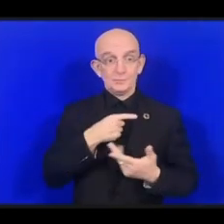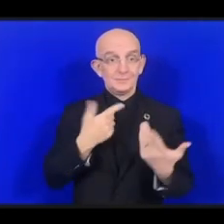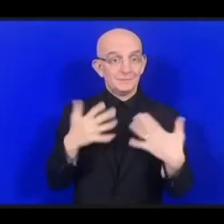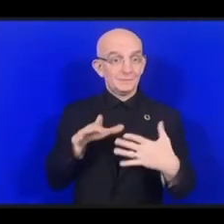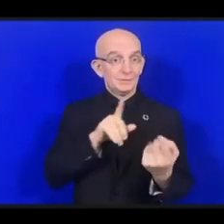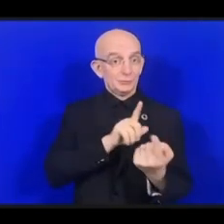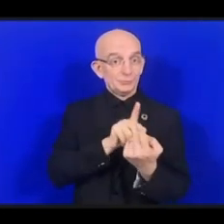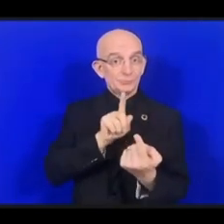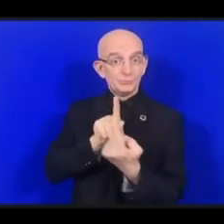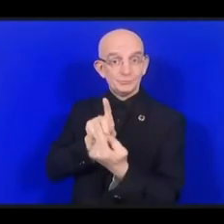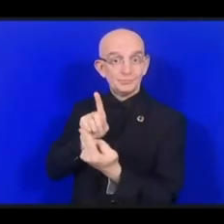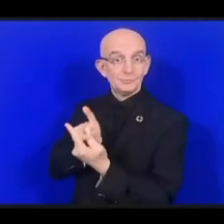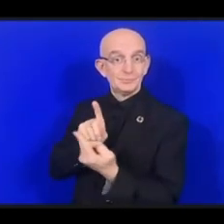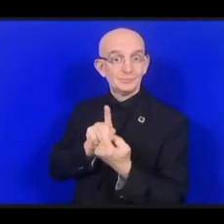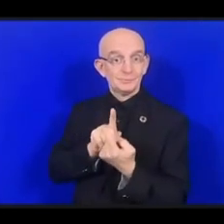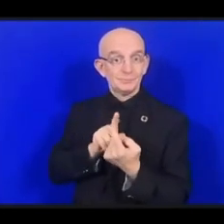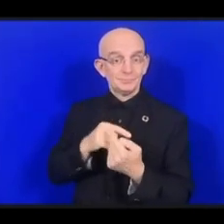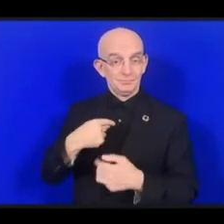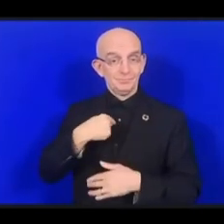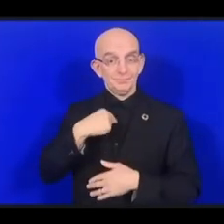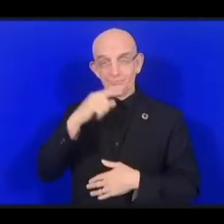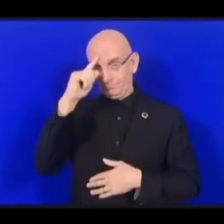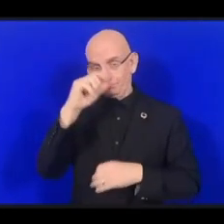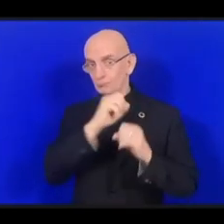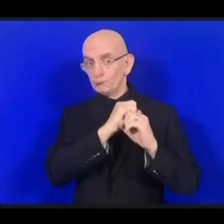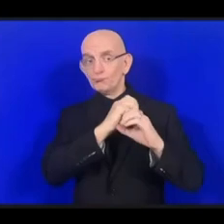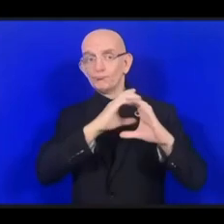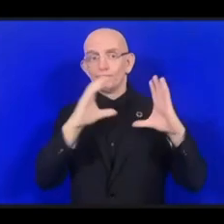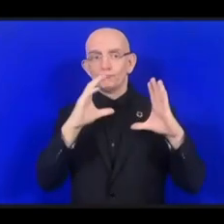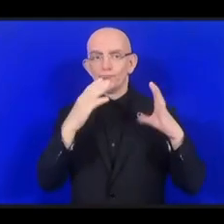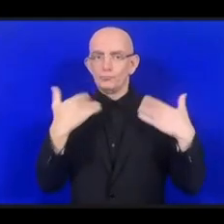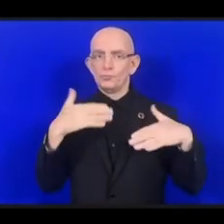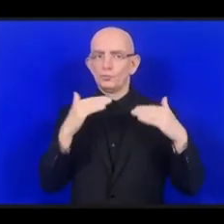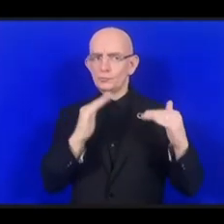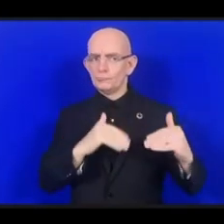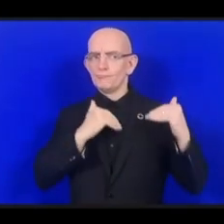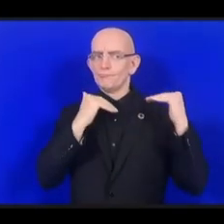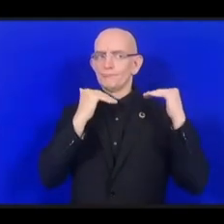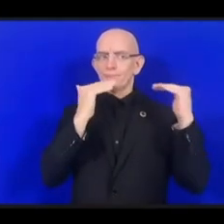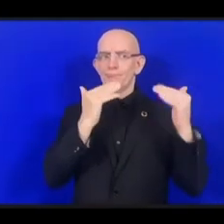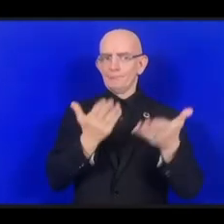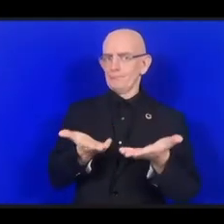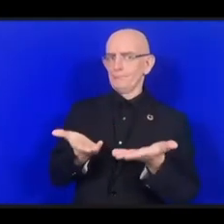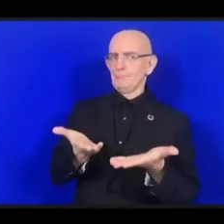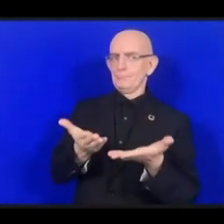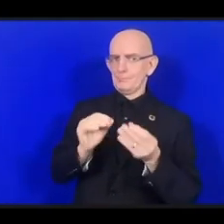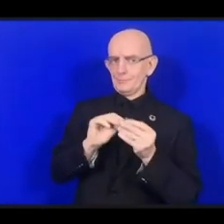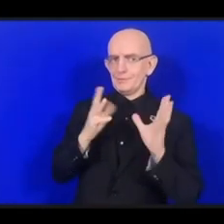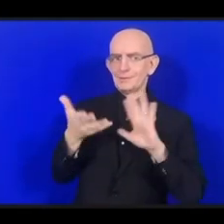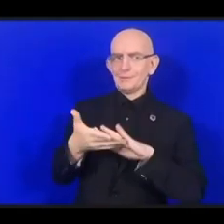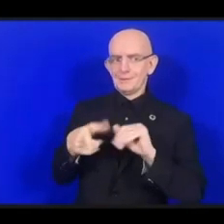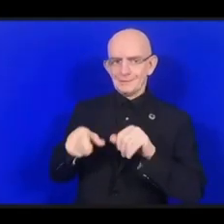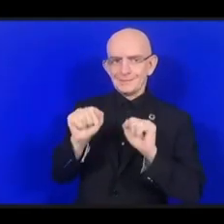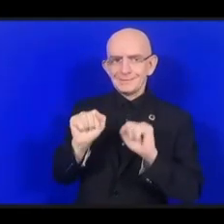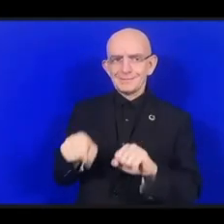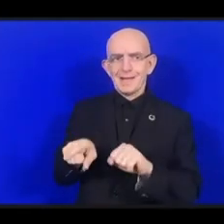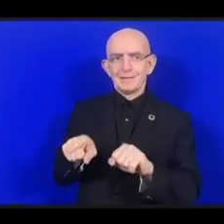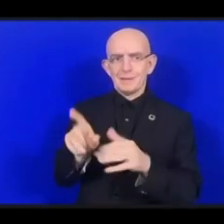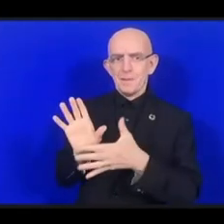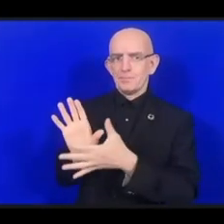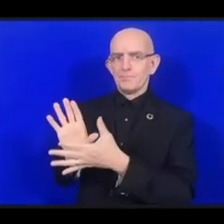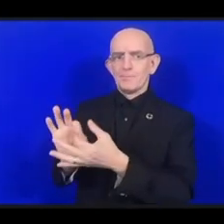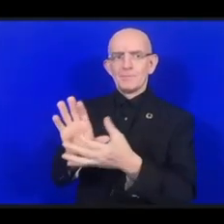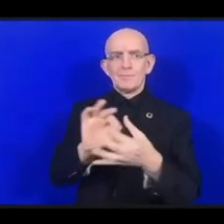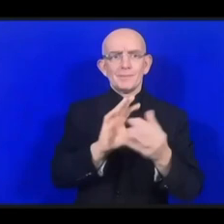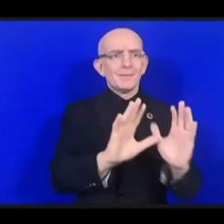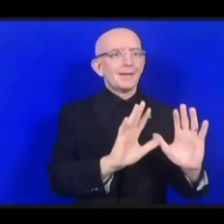espoirs dans l'Internet en tant que l'un des liens qui soutiennent ce processus et j'espère qu'il